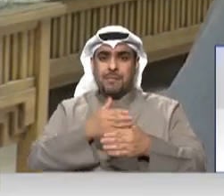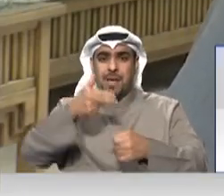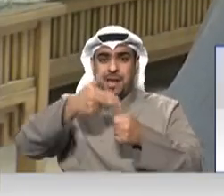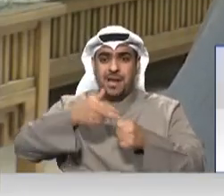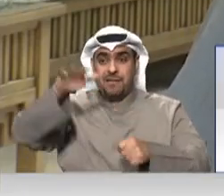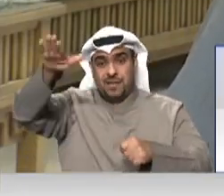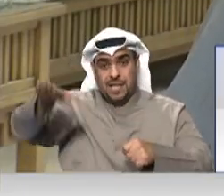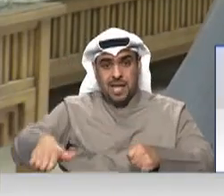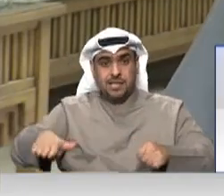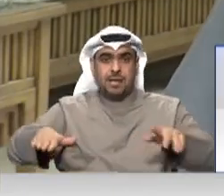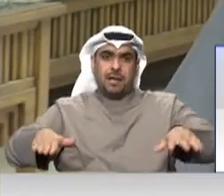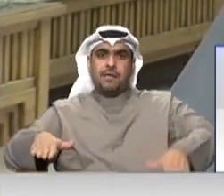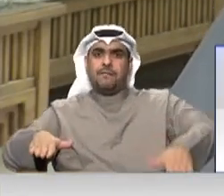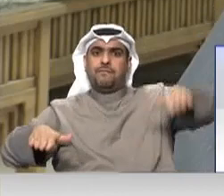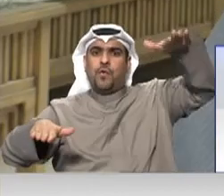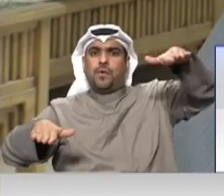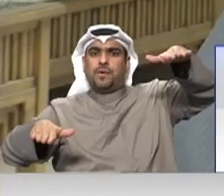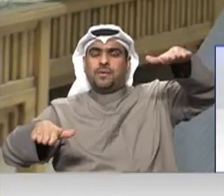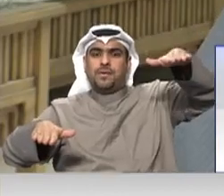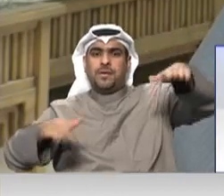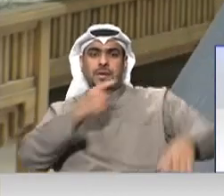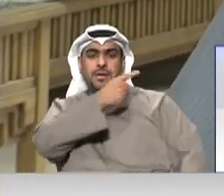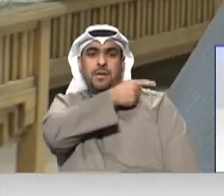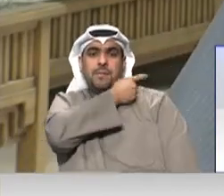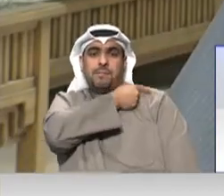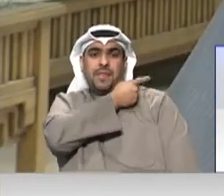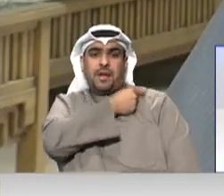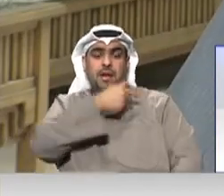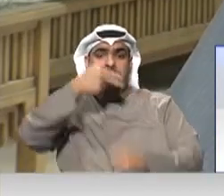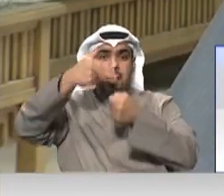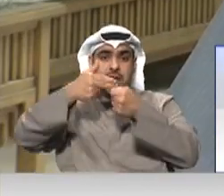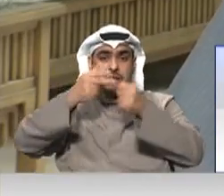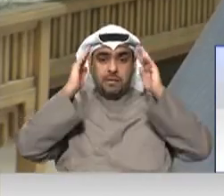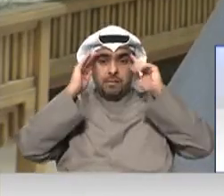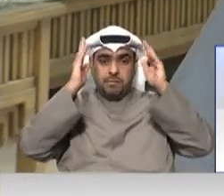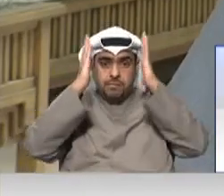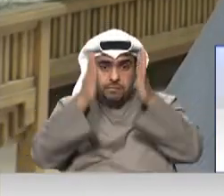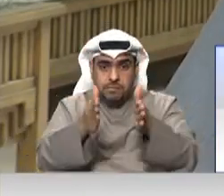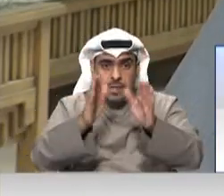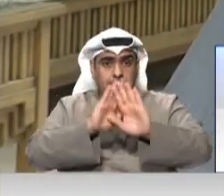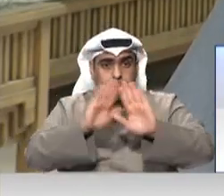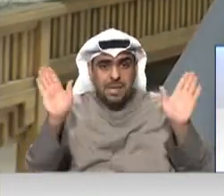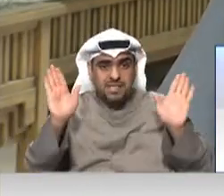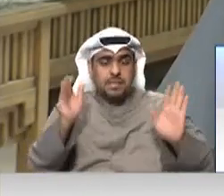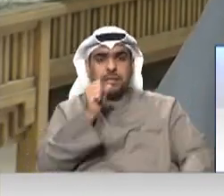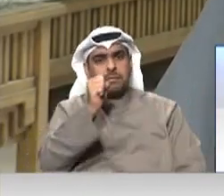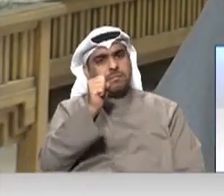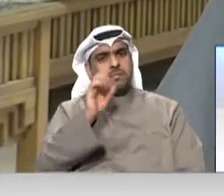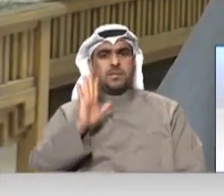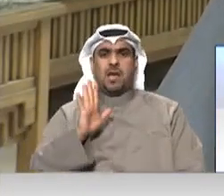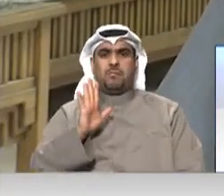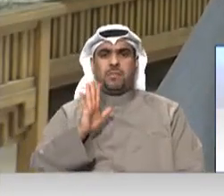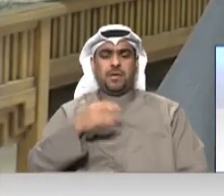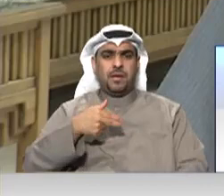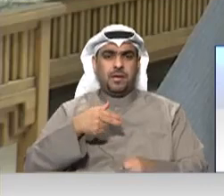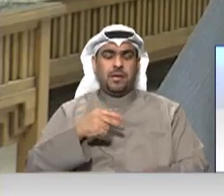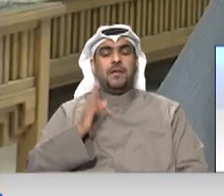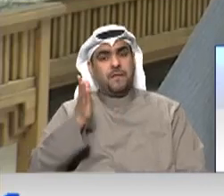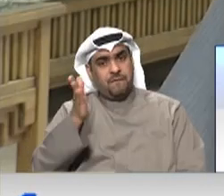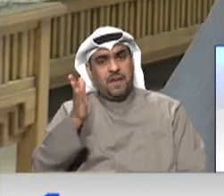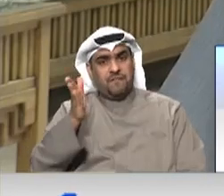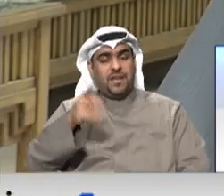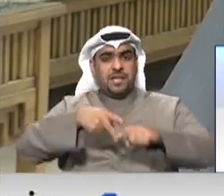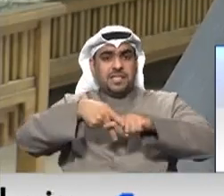همم بعيده عن طوابع الاقتصاد اللي موجود ولكن من النفط هناك منتجات بتروكي